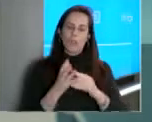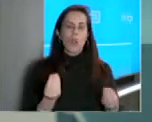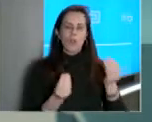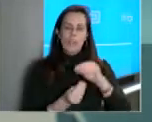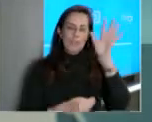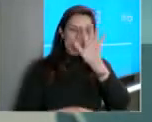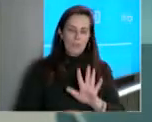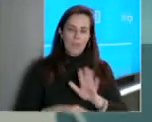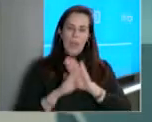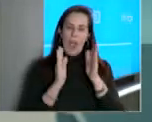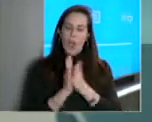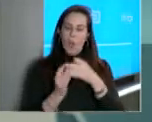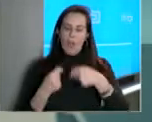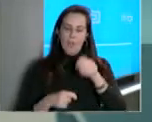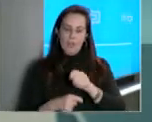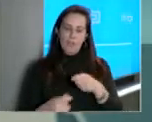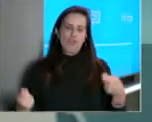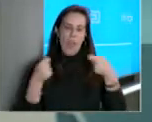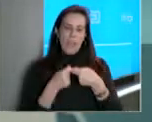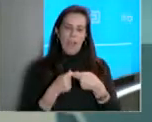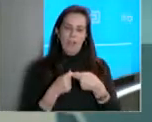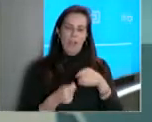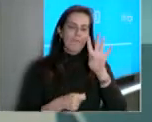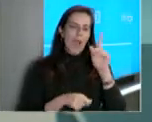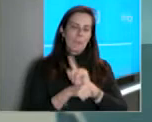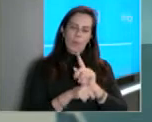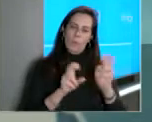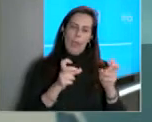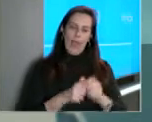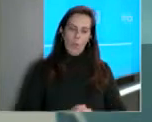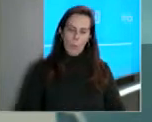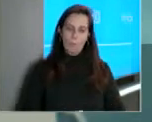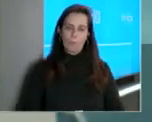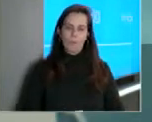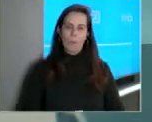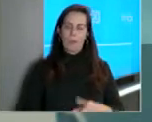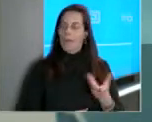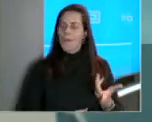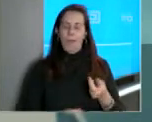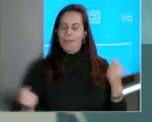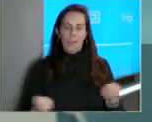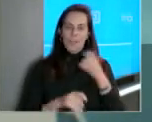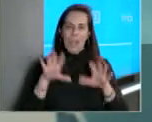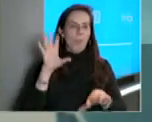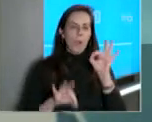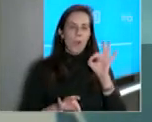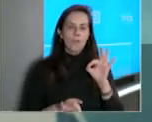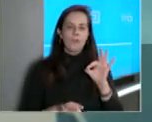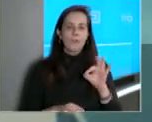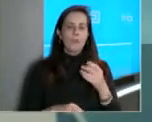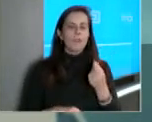נוספות בטלוויזיה על כל ח"כ ששייך להן, ו-4 דקות ברדיו. התענוג הזה של תשדירי הבחירות יעמוד